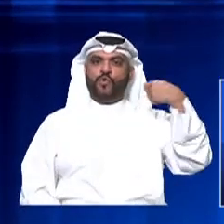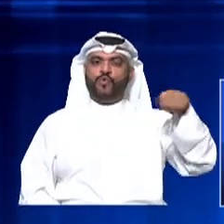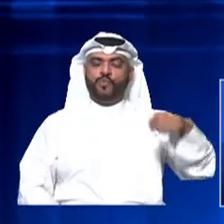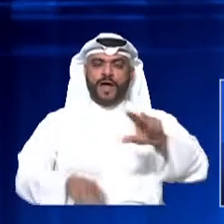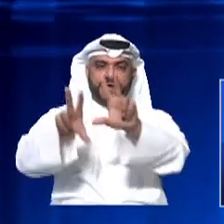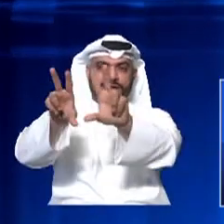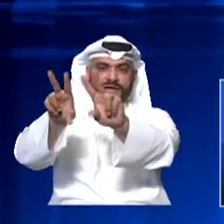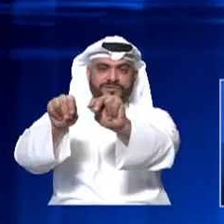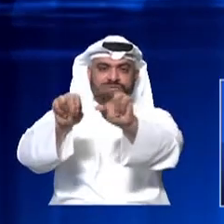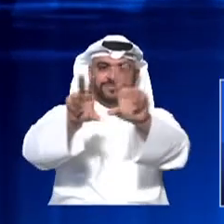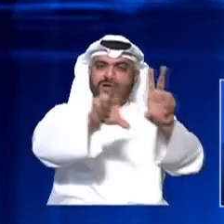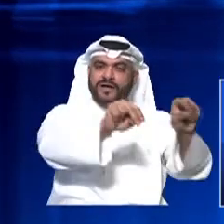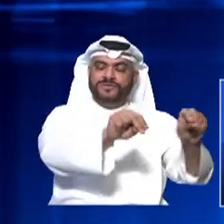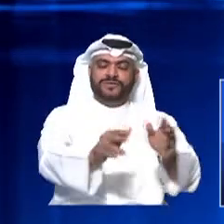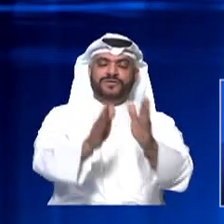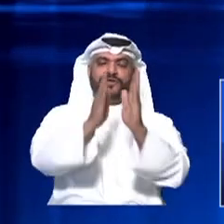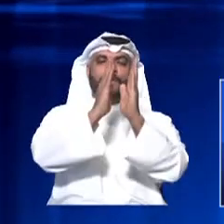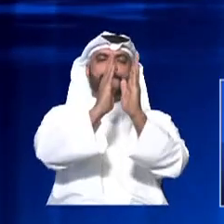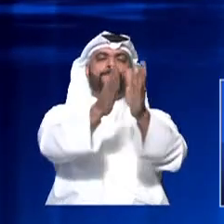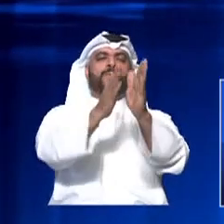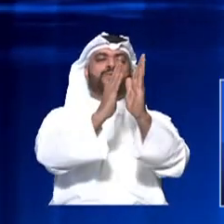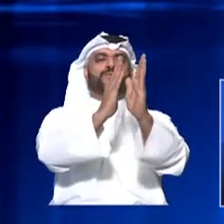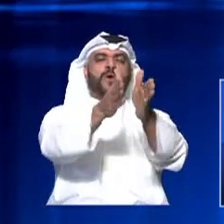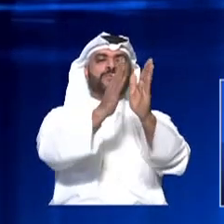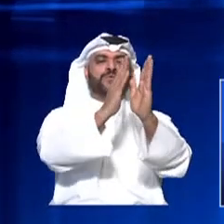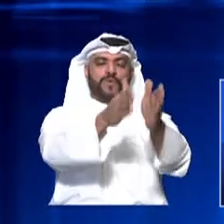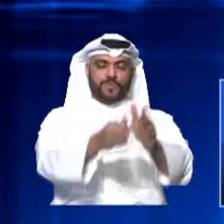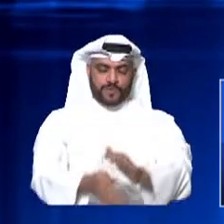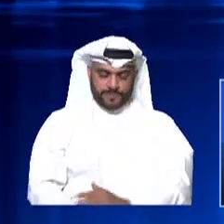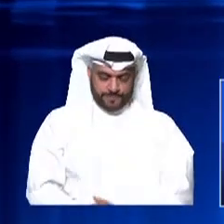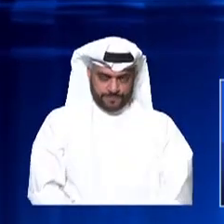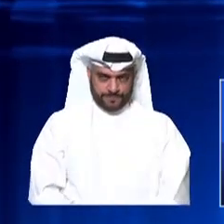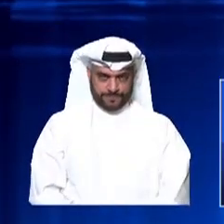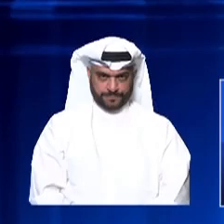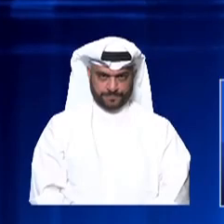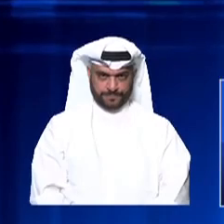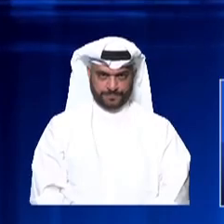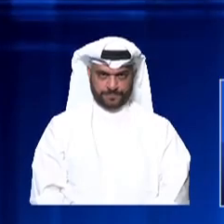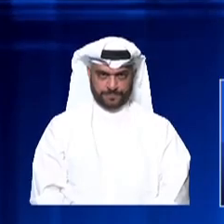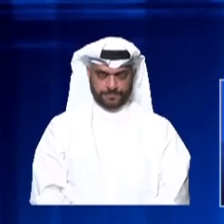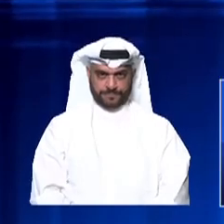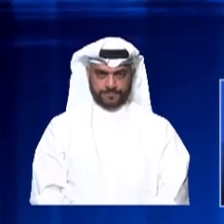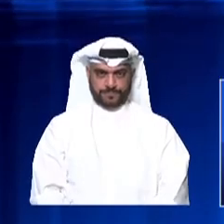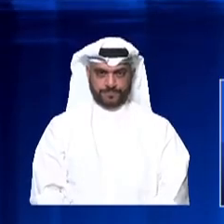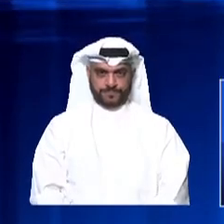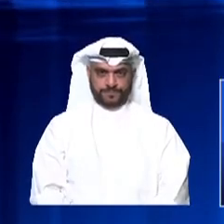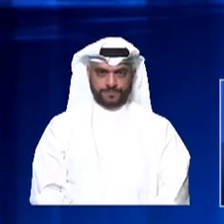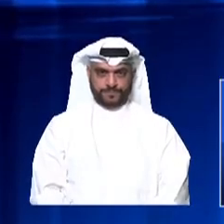الصباح رئيس مجلس الوزراء حفظه الله ببرقية تهنئة مماثلة.